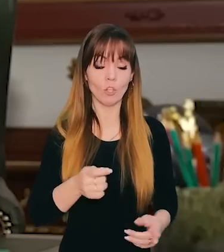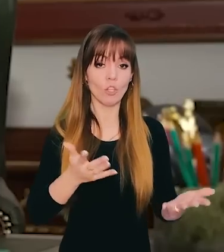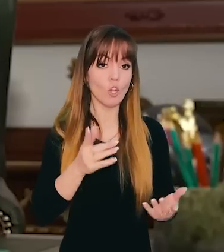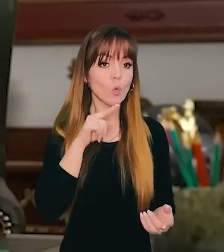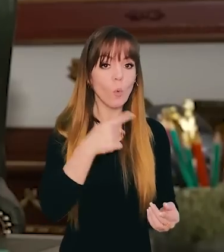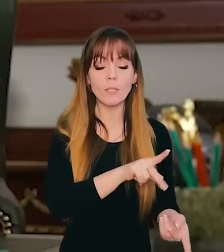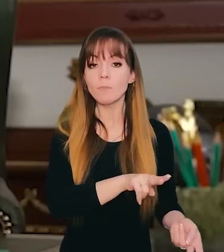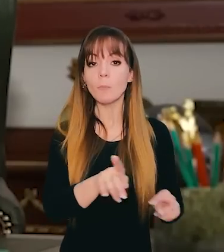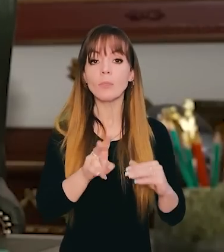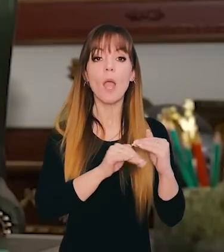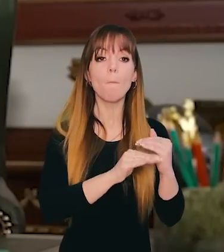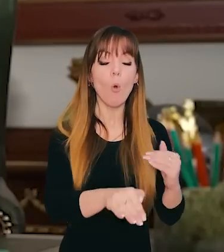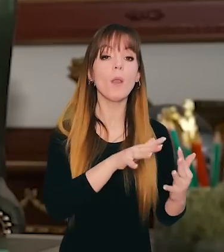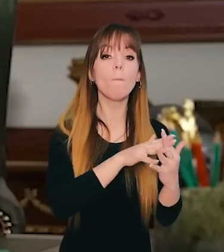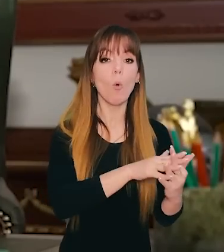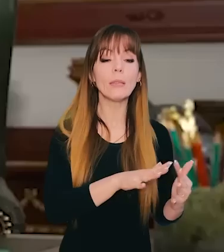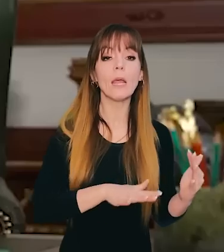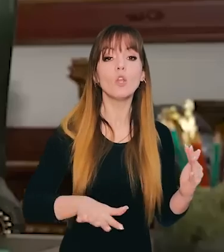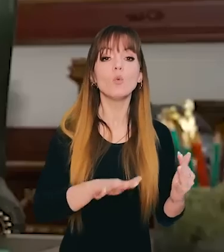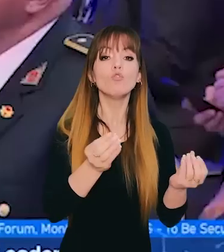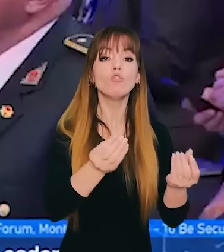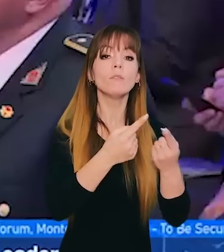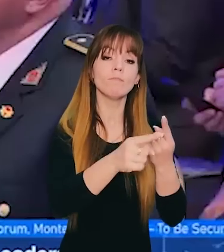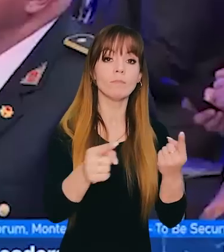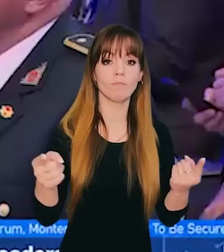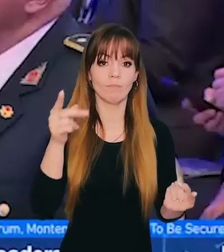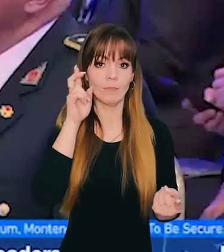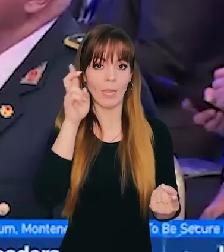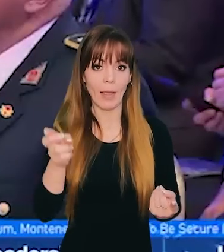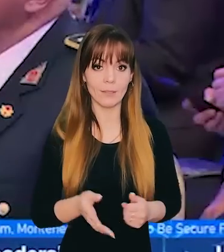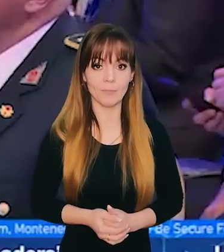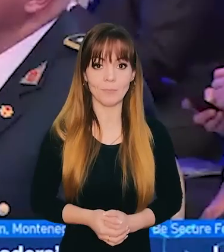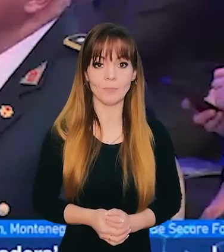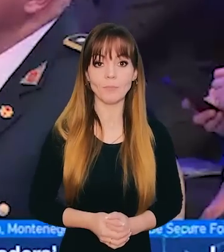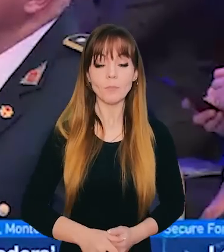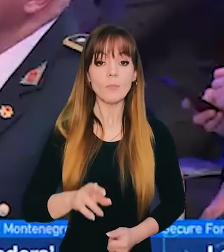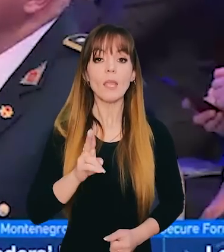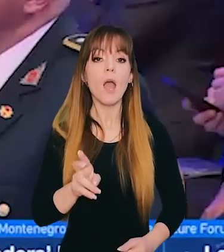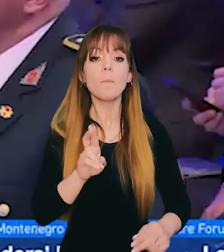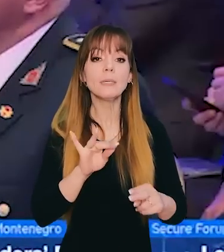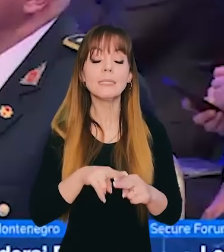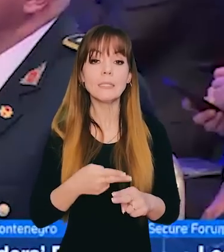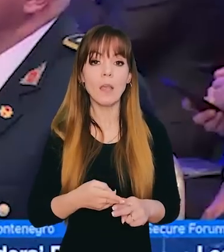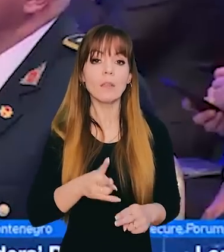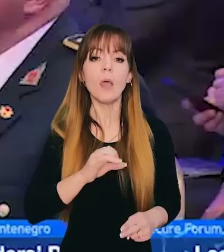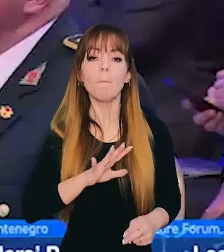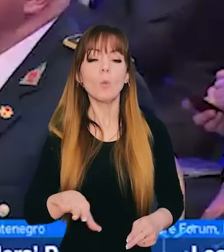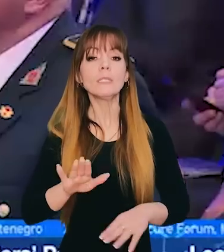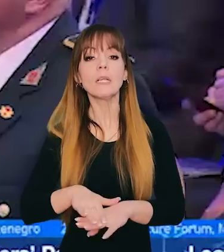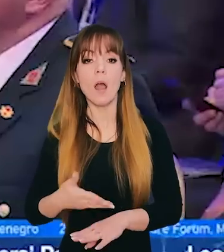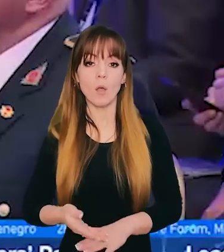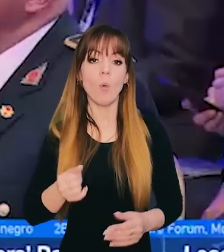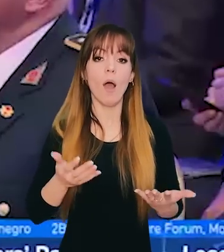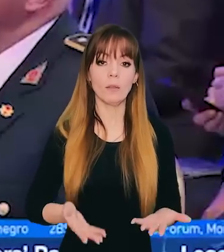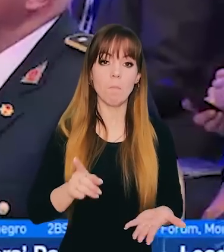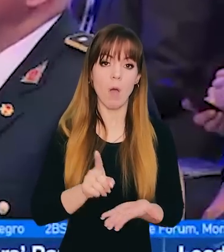такій війні якщо Росія перетворить на поле буде територію ще якоїсь іншої країни як би це не було